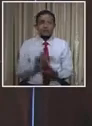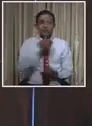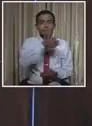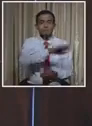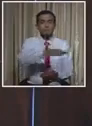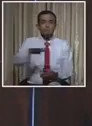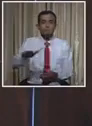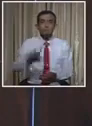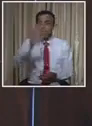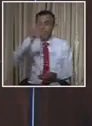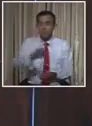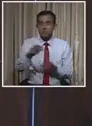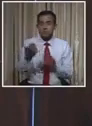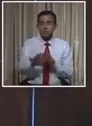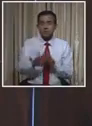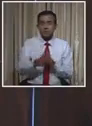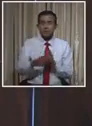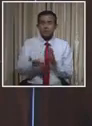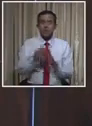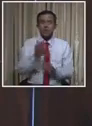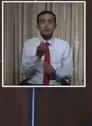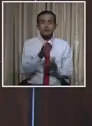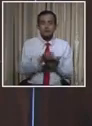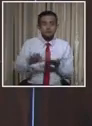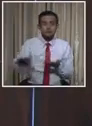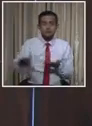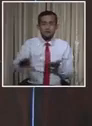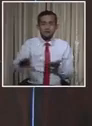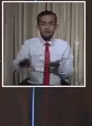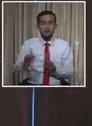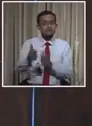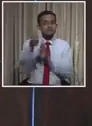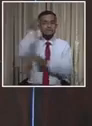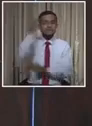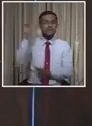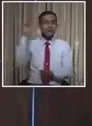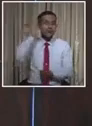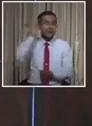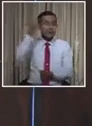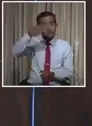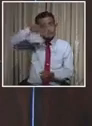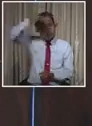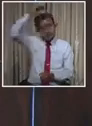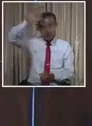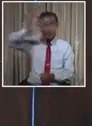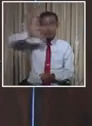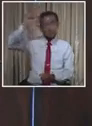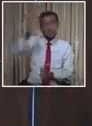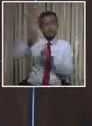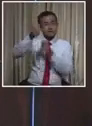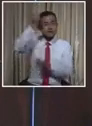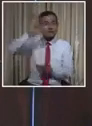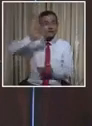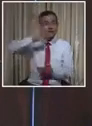අමුණු 5000ක් හදන්න මේ රටේ මුදල් වෙන් කරලා තියෙනවා. ඉතිහාසය අපි අහලා තියෙනවා සිංහල රජ කාලේ එදා හිටපු